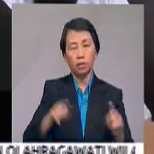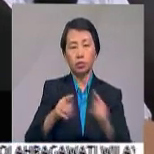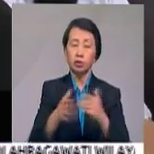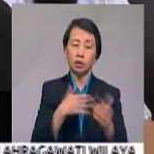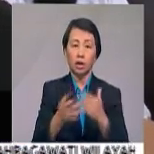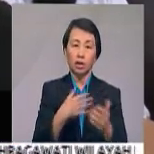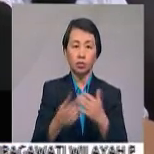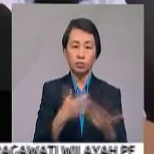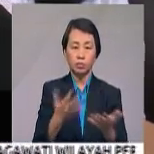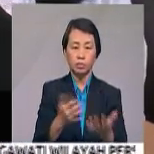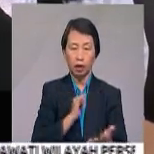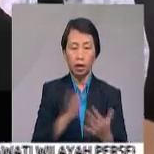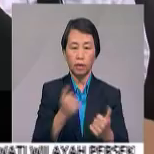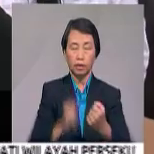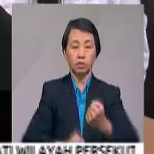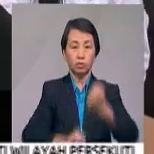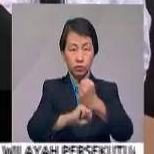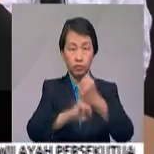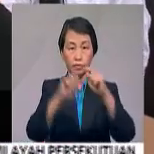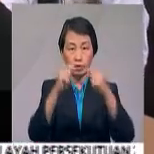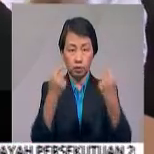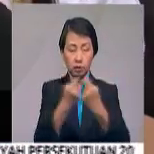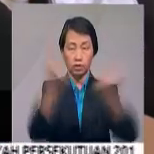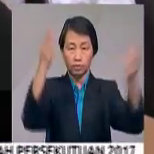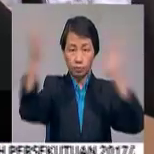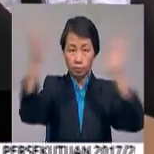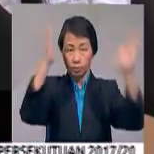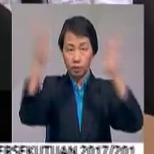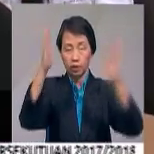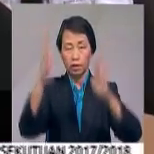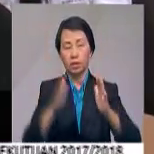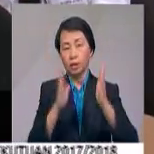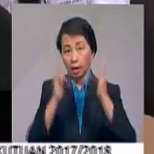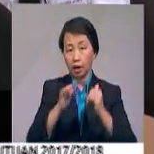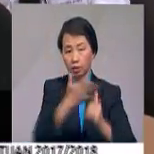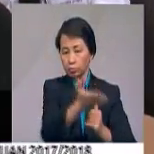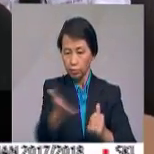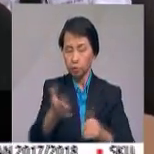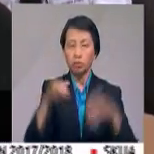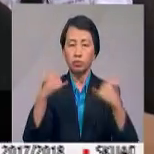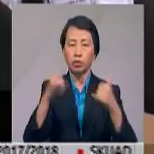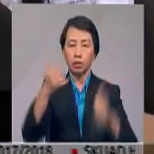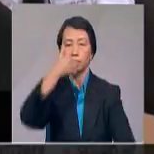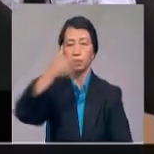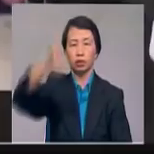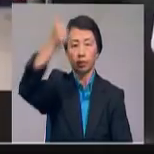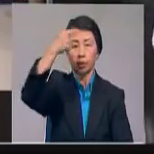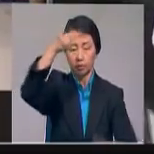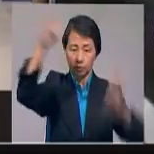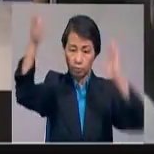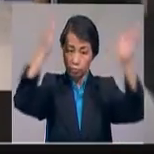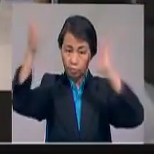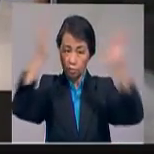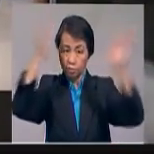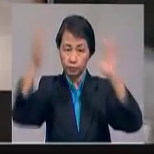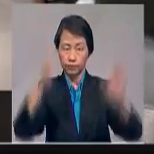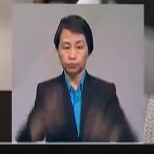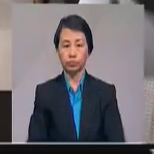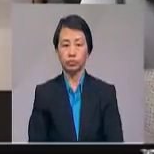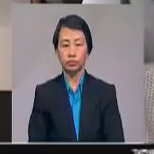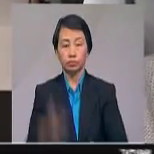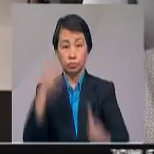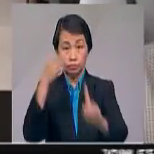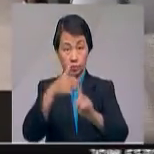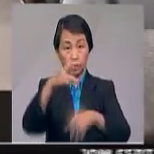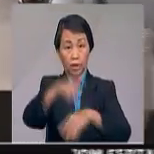it's okay as long as saya nak support team Malaysia. So harap diorang akan perform yang terbaik lah untuk Malaysia. Biarpun sasaran awal